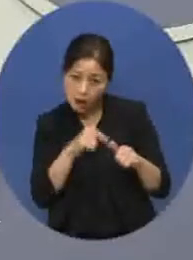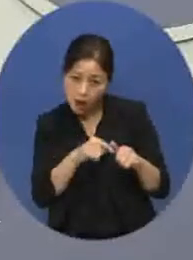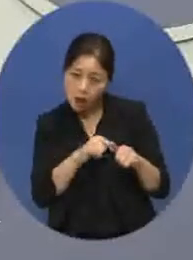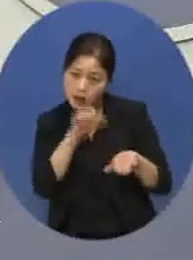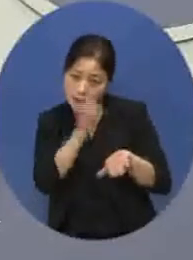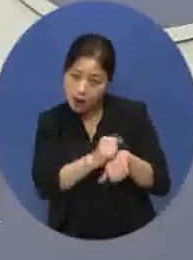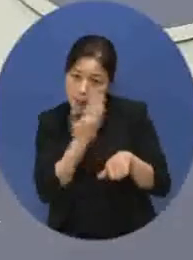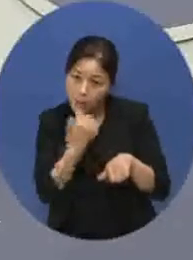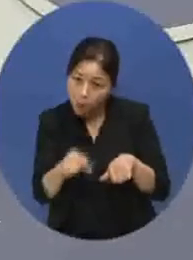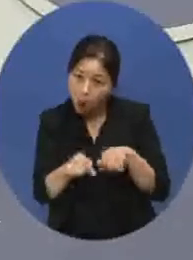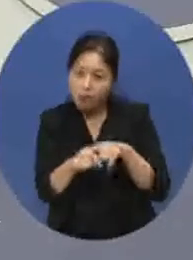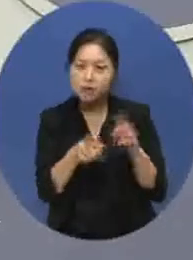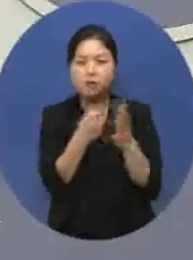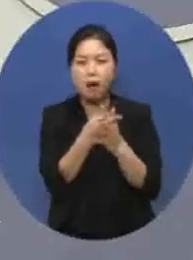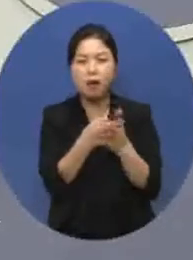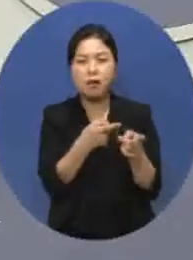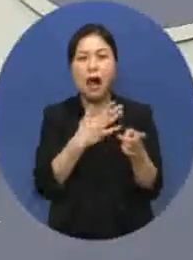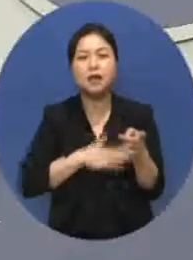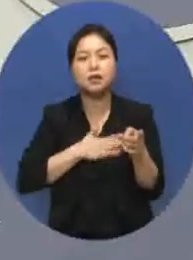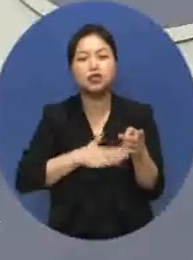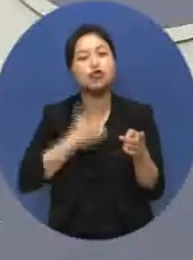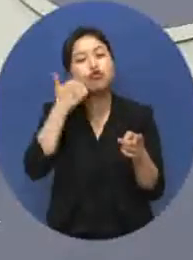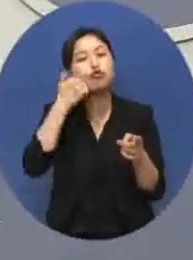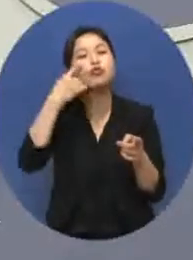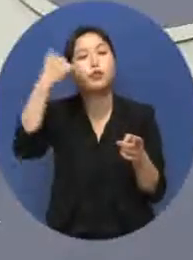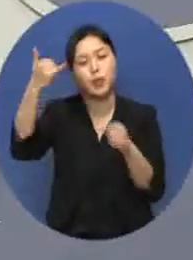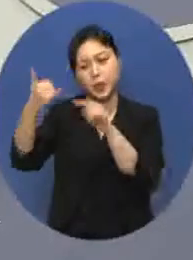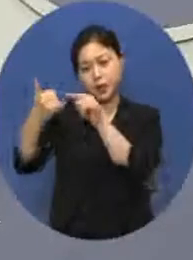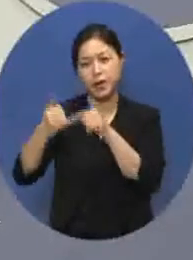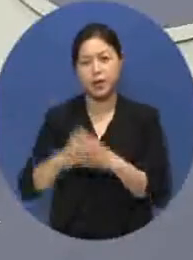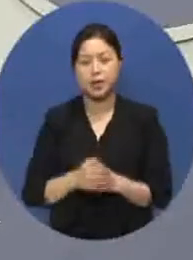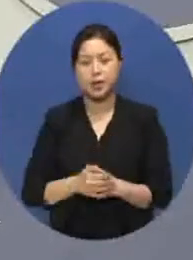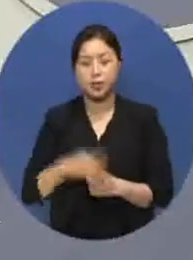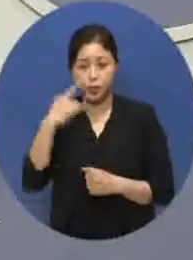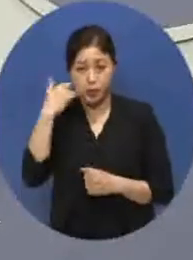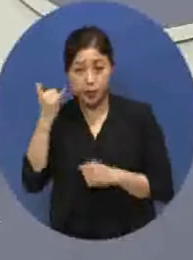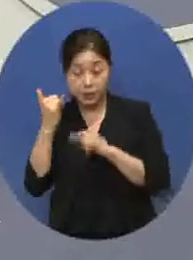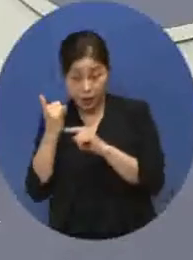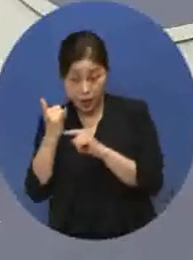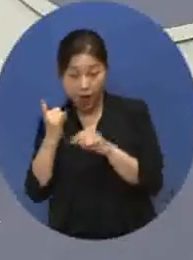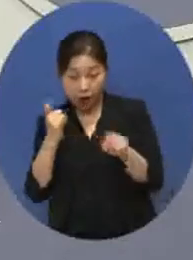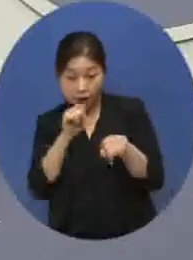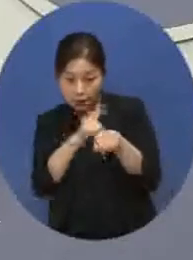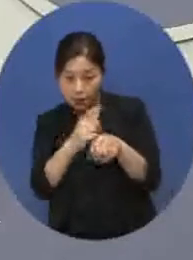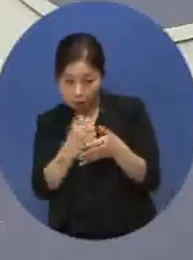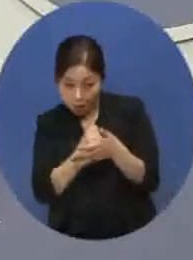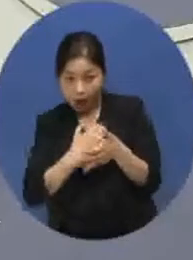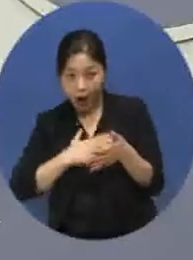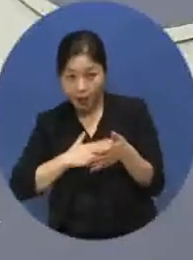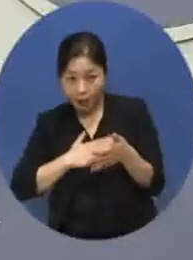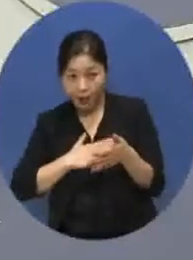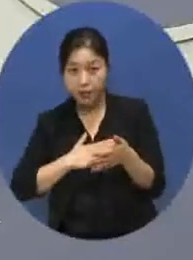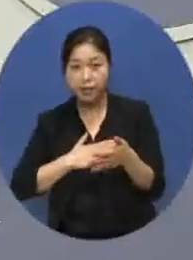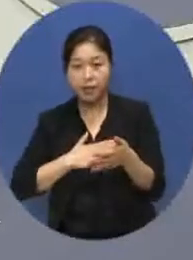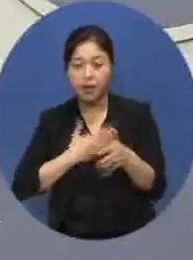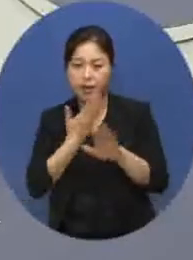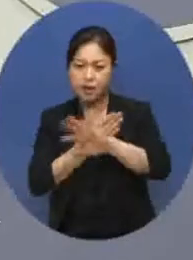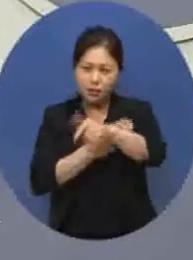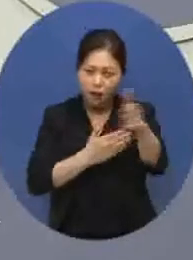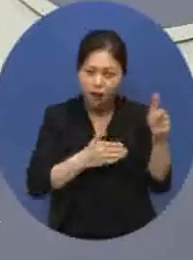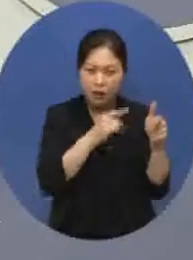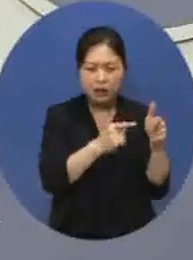게 1차 부모님이 되실 것 같아요. 그래서 부모님들이 잘 파악하시면 의외로 다른 일은 못할 수